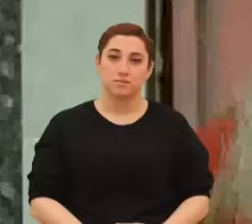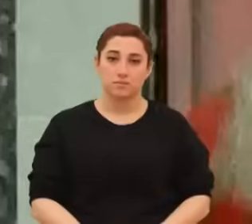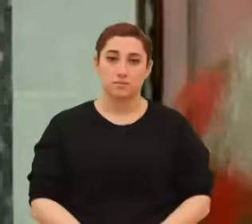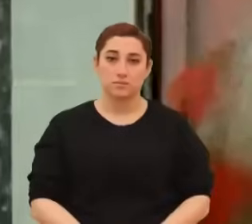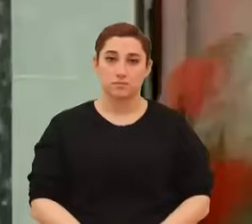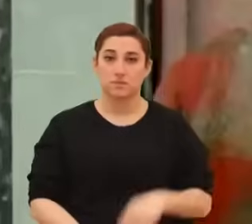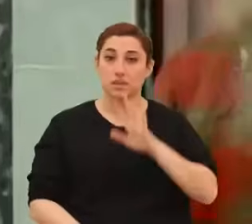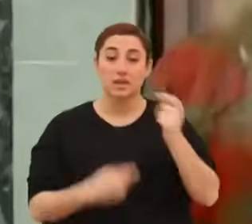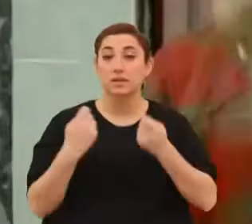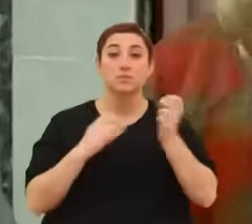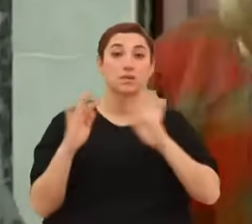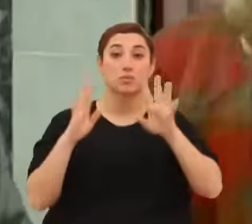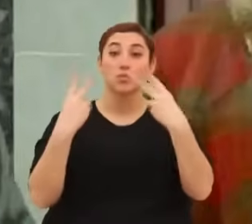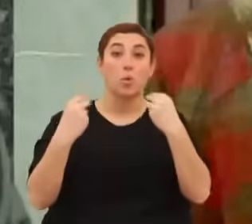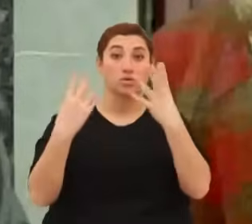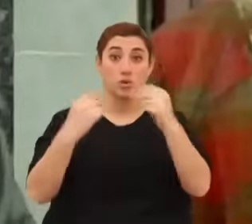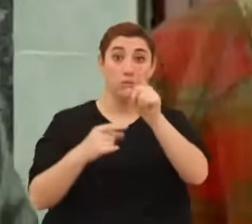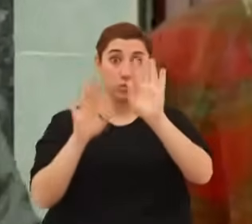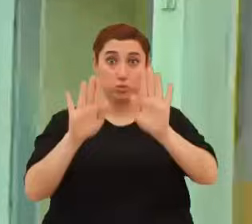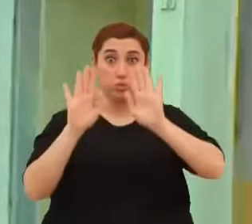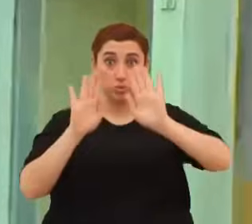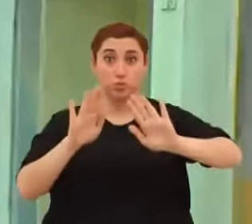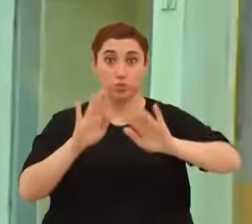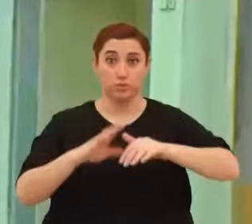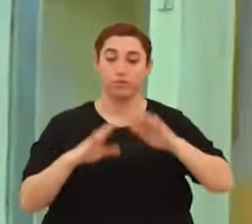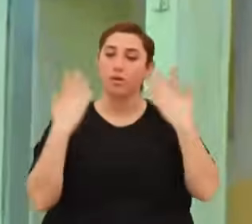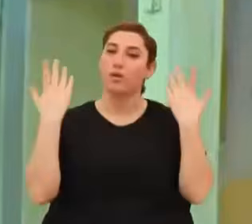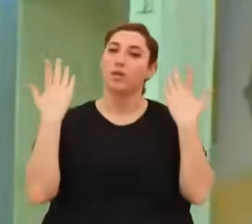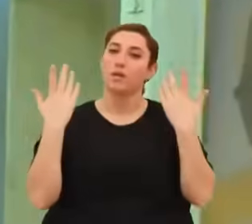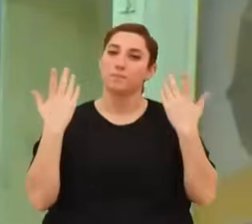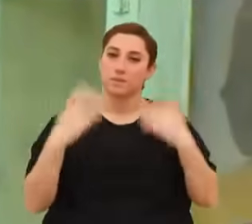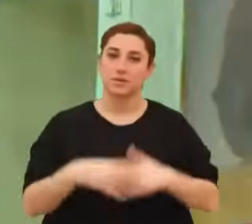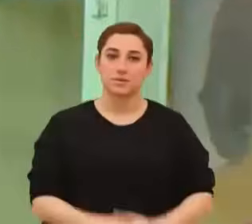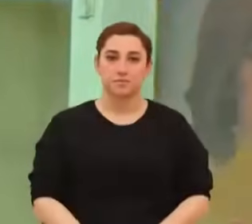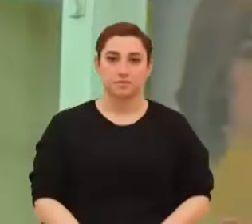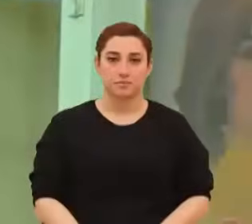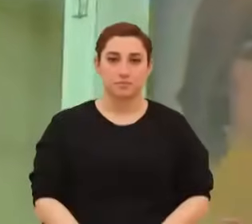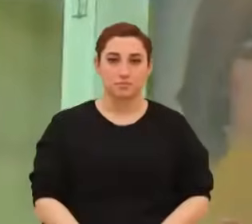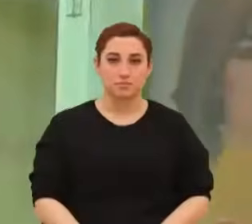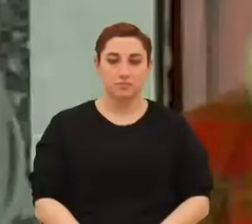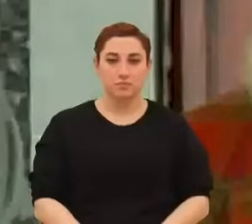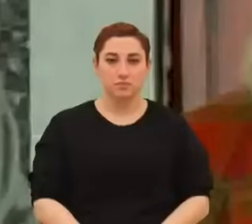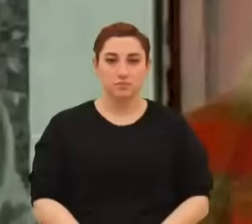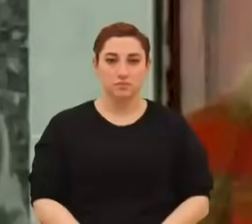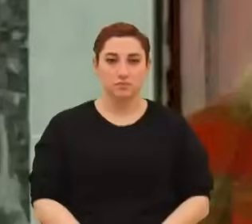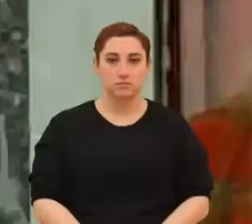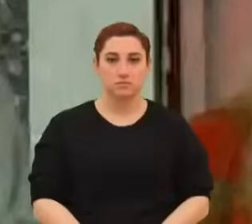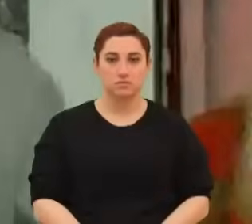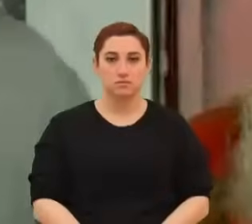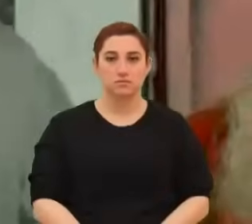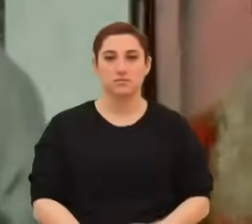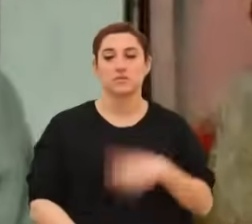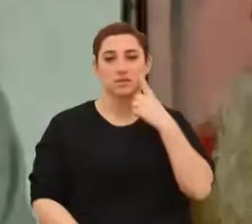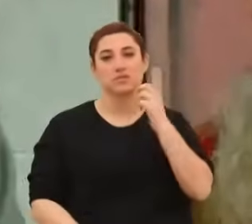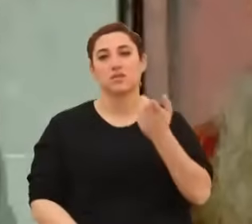Tamam. Sakın kıpırdama, çok güzel oldu. Öyle dur, öyle dur. Allah'ım yarabbim ya. Bak. Ya ama